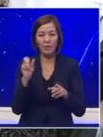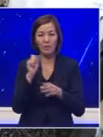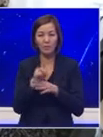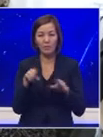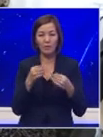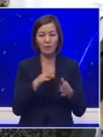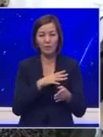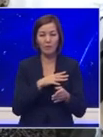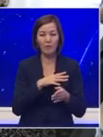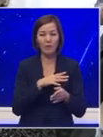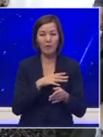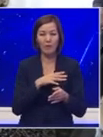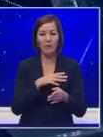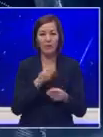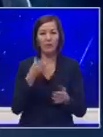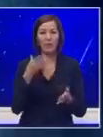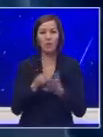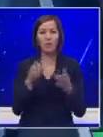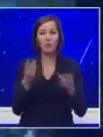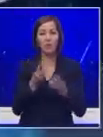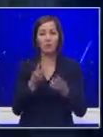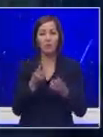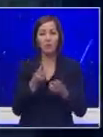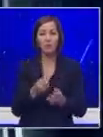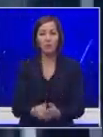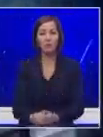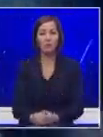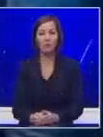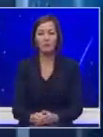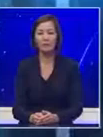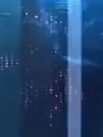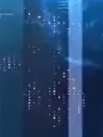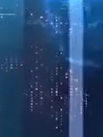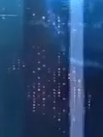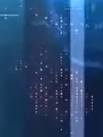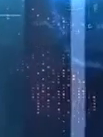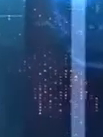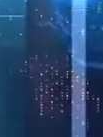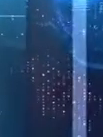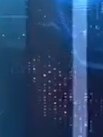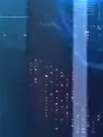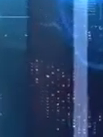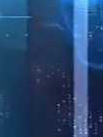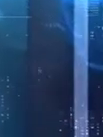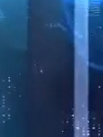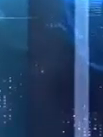беріп, өтеп беруін міндеттеді. Алмат Хамид, Аблай Құттықбай, Жетісу арнасы, Алматы облысынан.